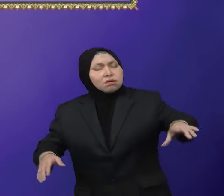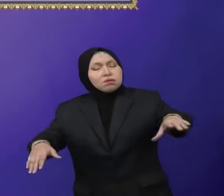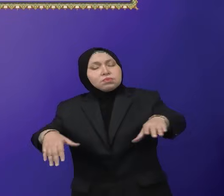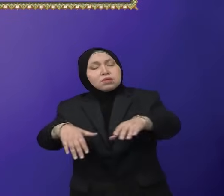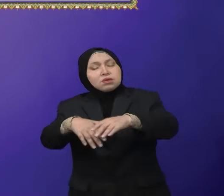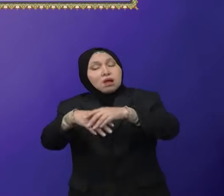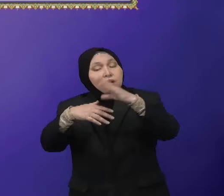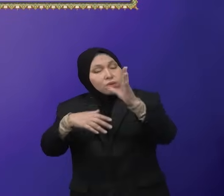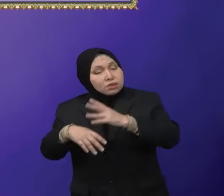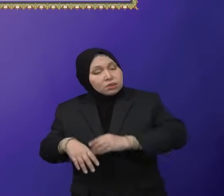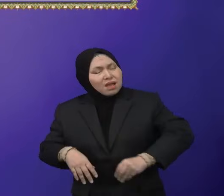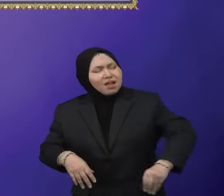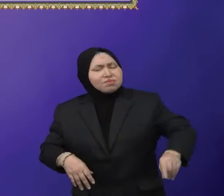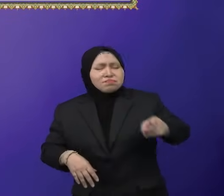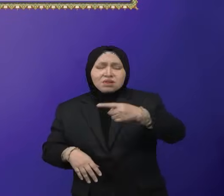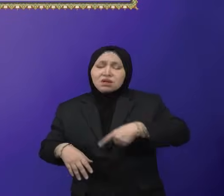uhsinna fa'in